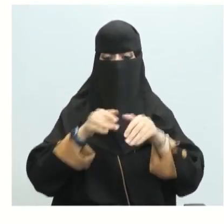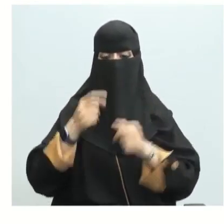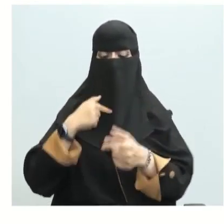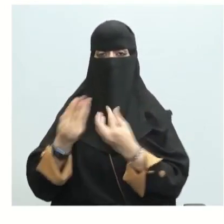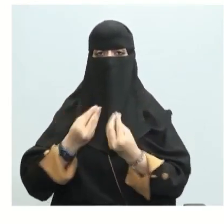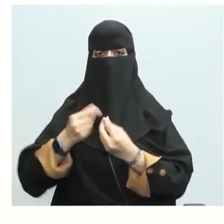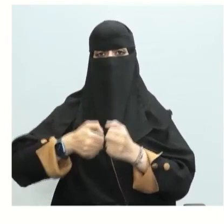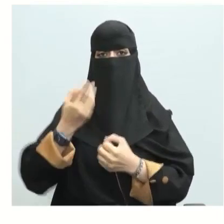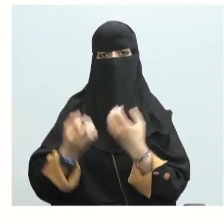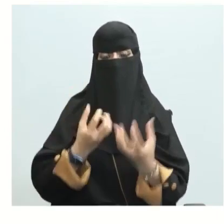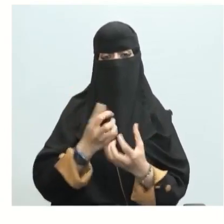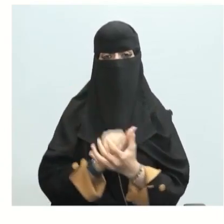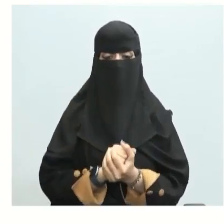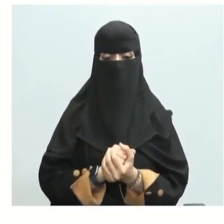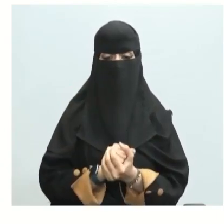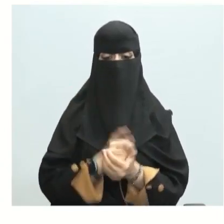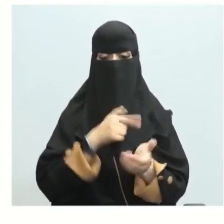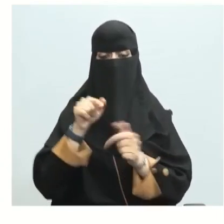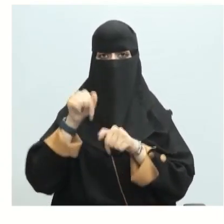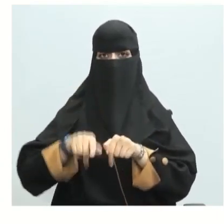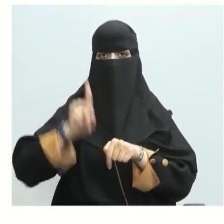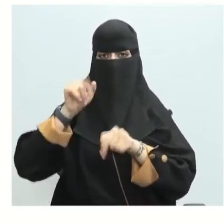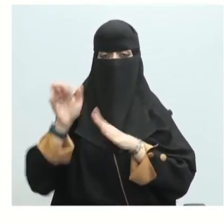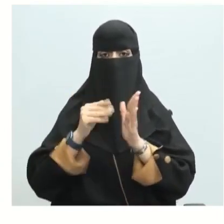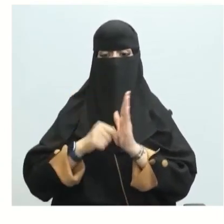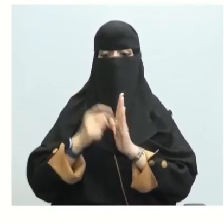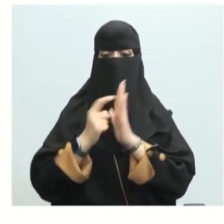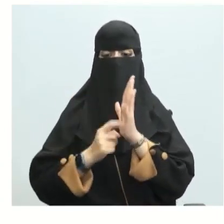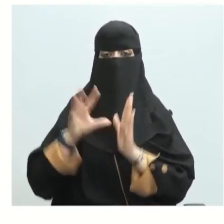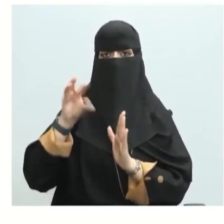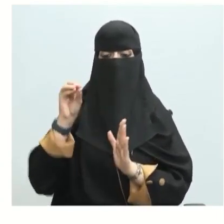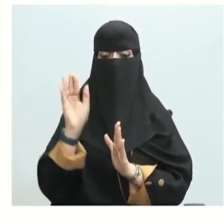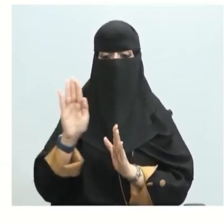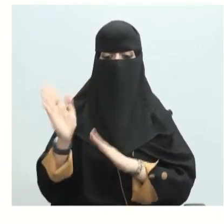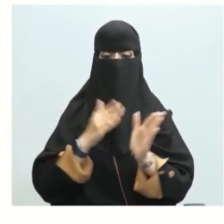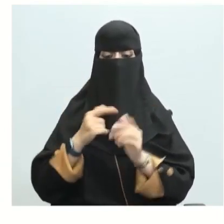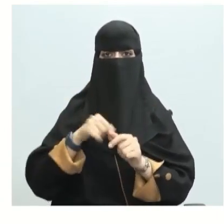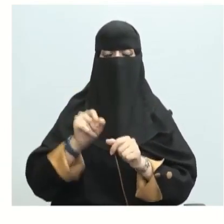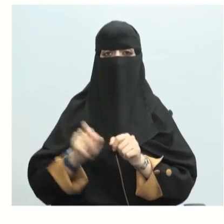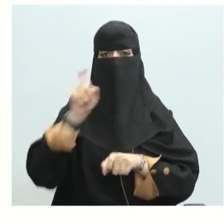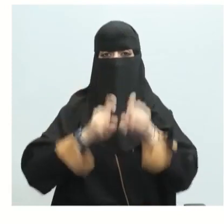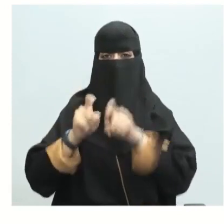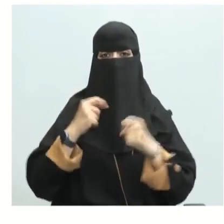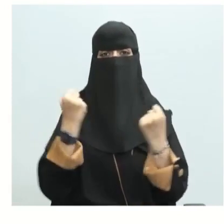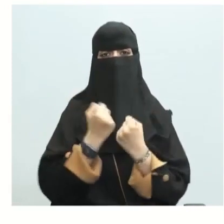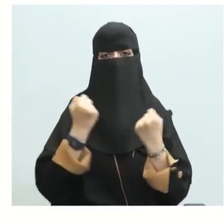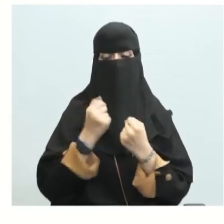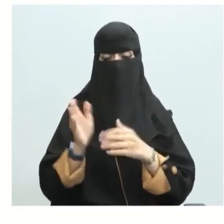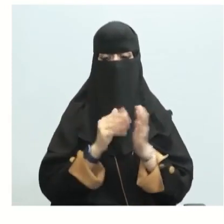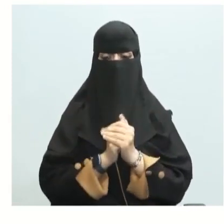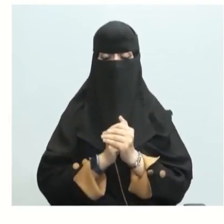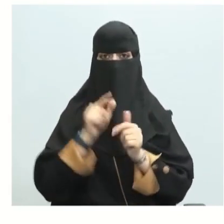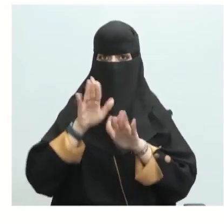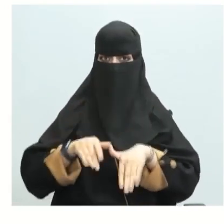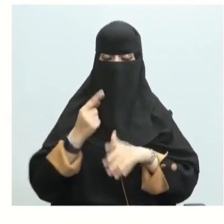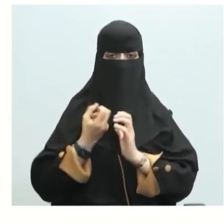تفاعلات الاحتراق اليوم باذن الله قانون هس ومسائل تدريبيه